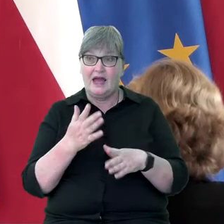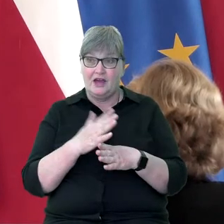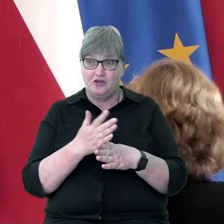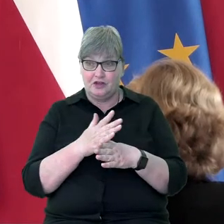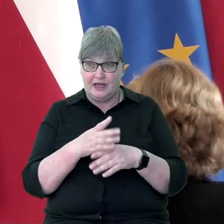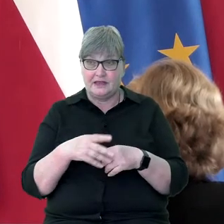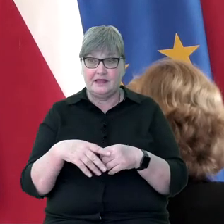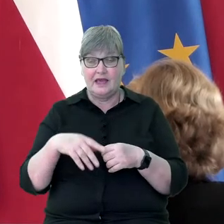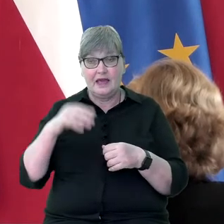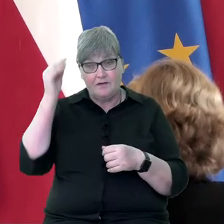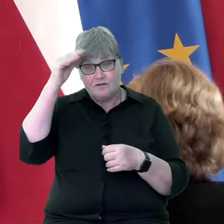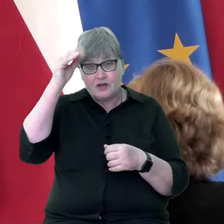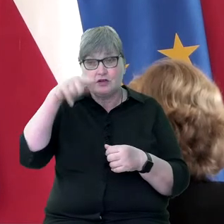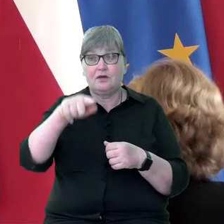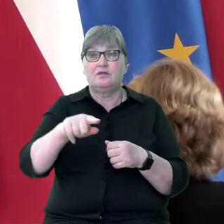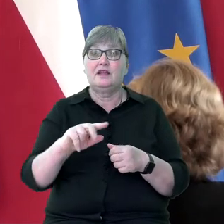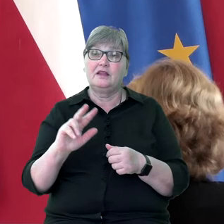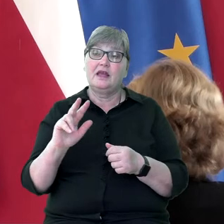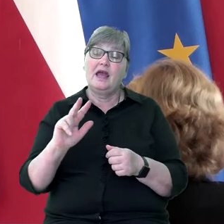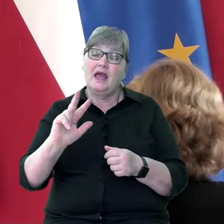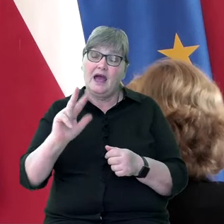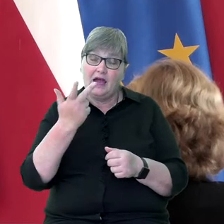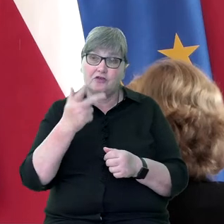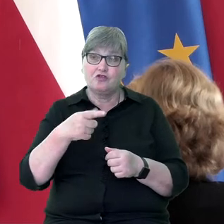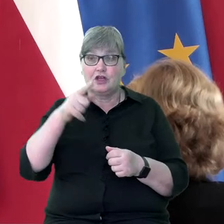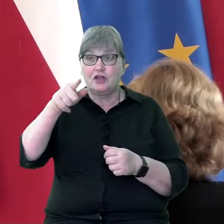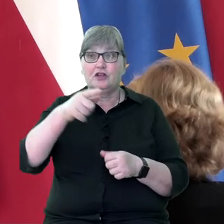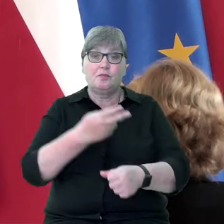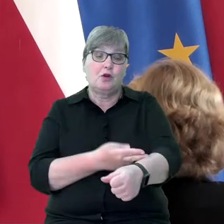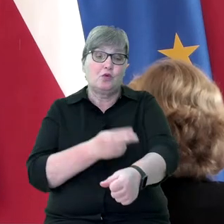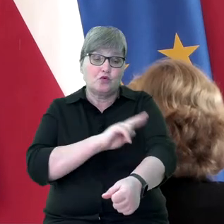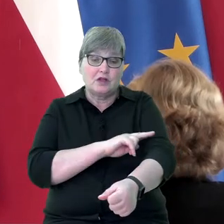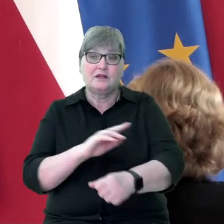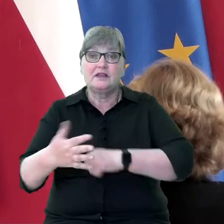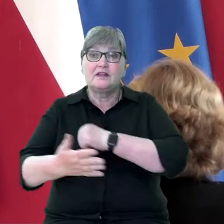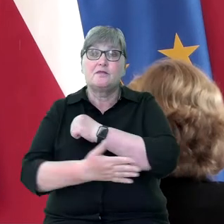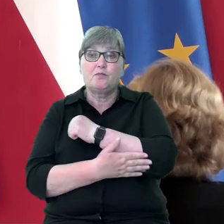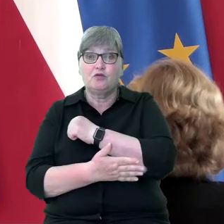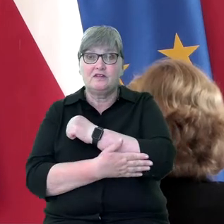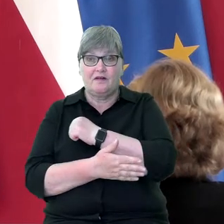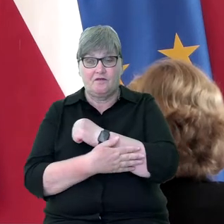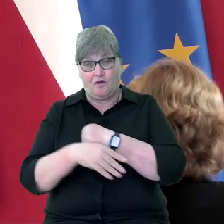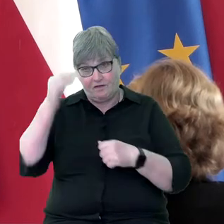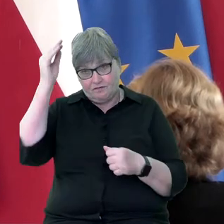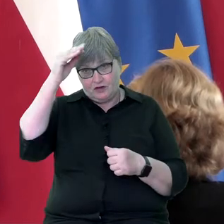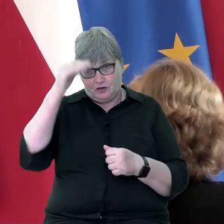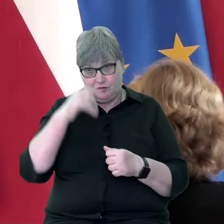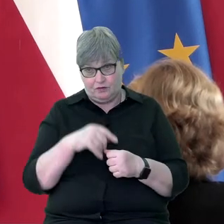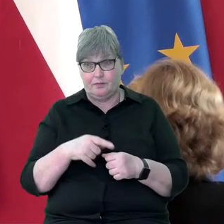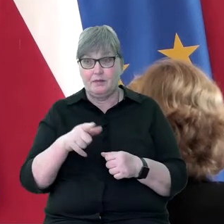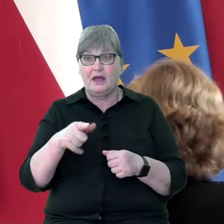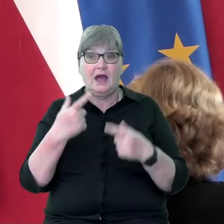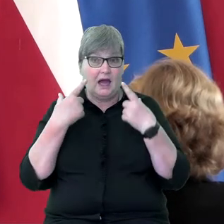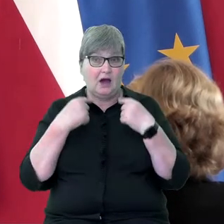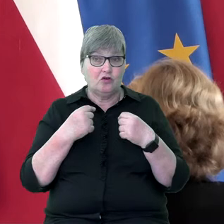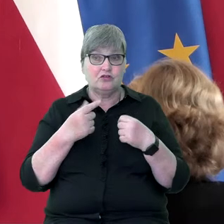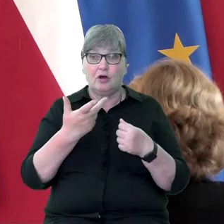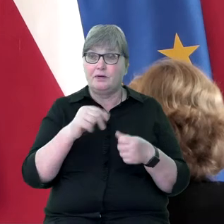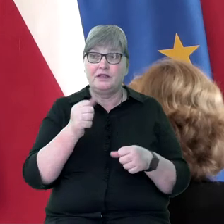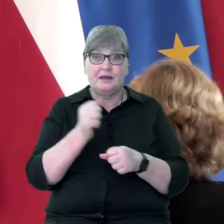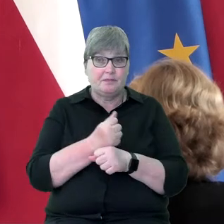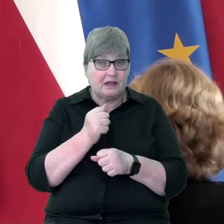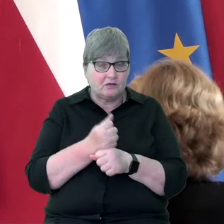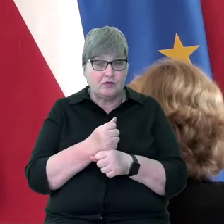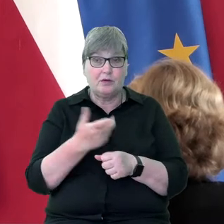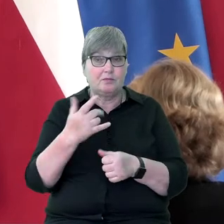trzecia to urzędnicy z podstawowym wykształceniem. Funkcjonariusze niepełniący funkcji kierowniczych mogli być zatrudniani